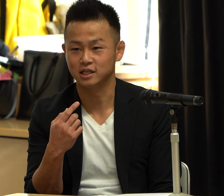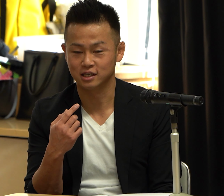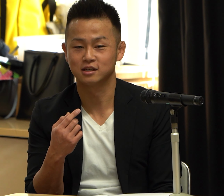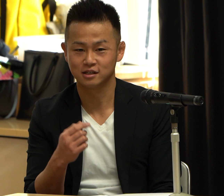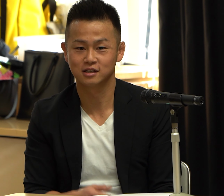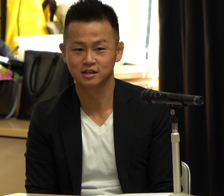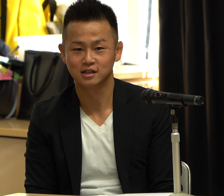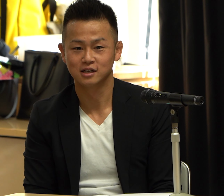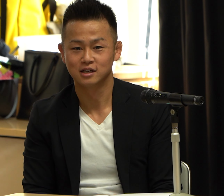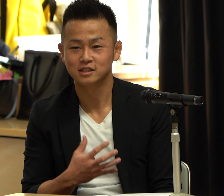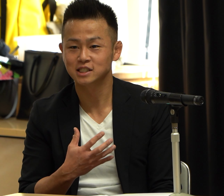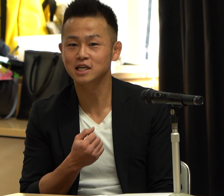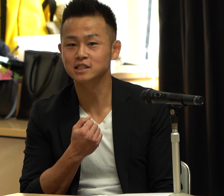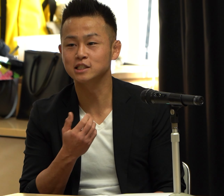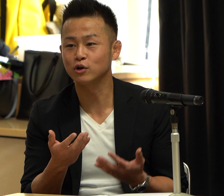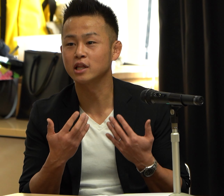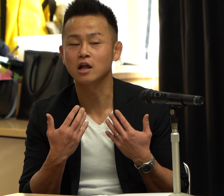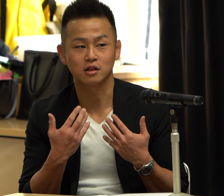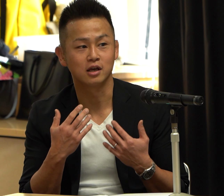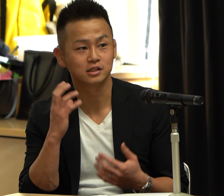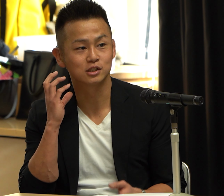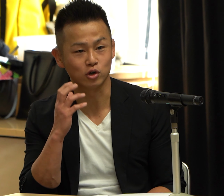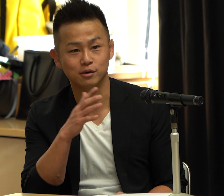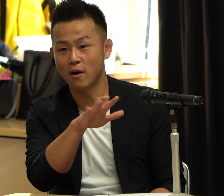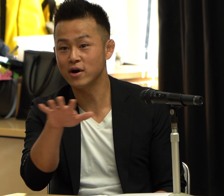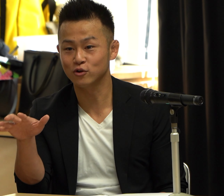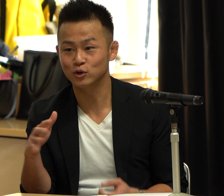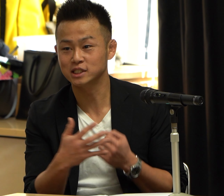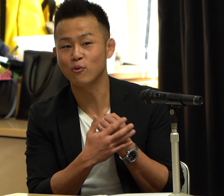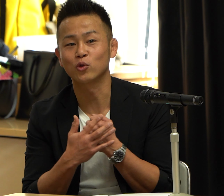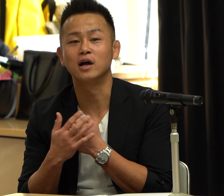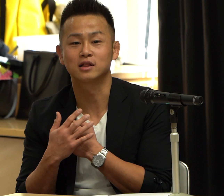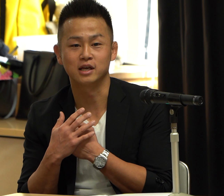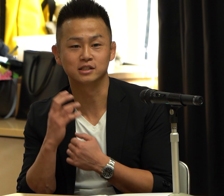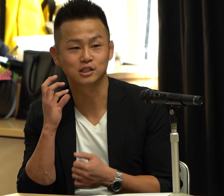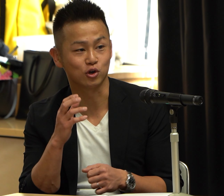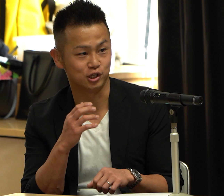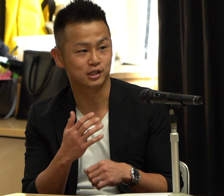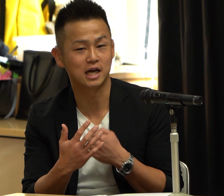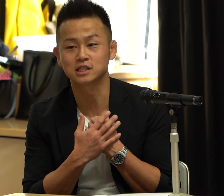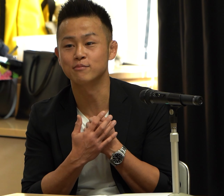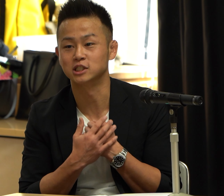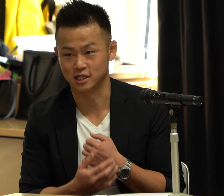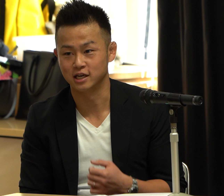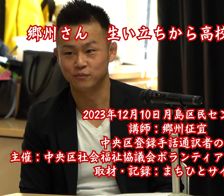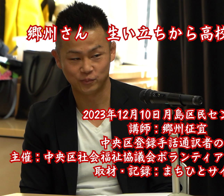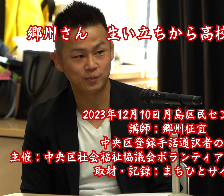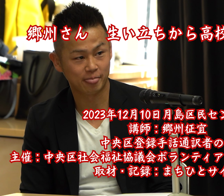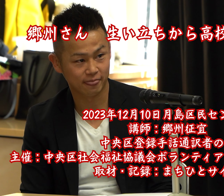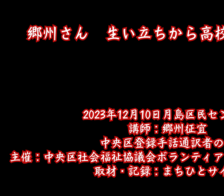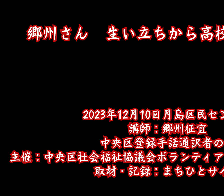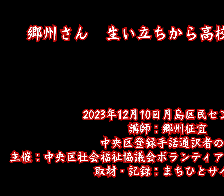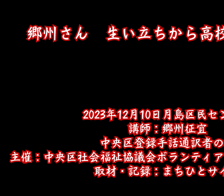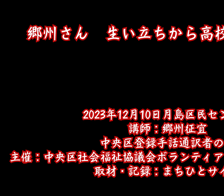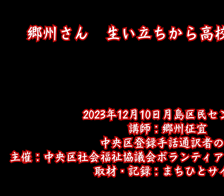に信頼してくれてたので、すごく周りのサポートがあってすごく助かりましたので。